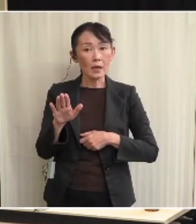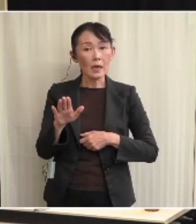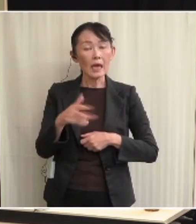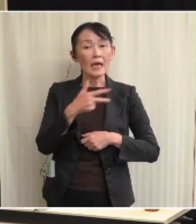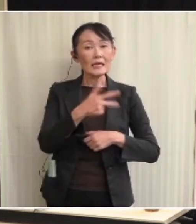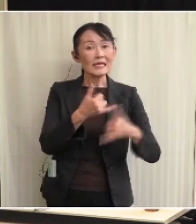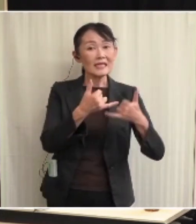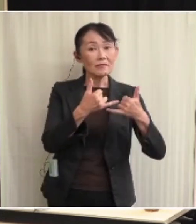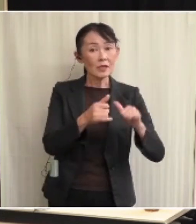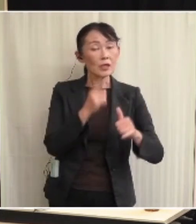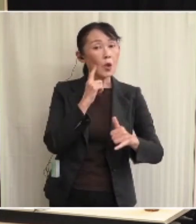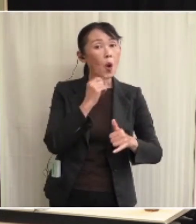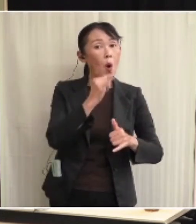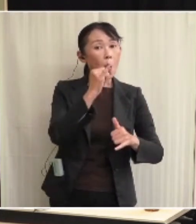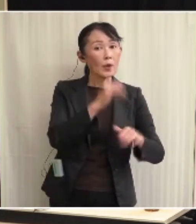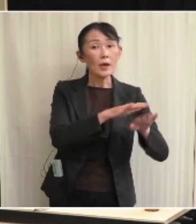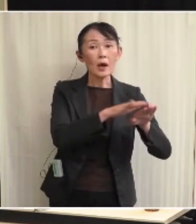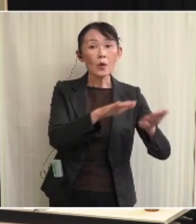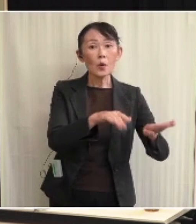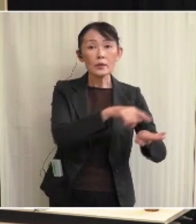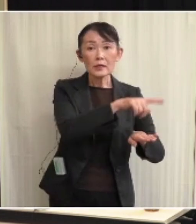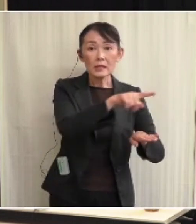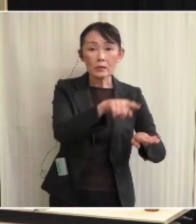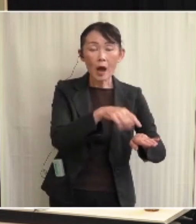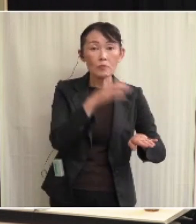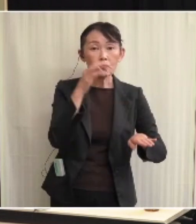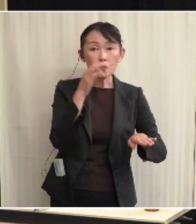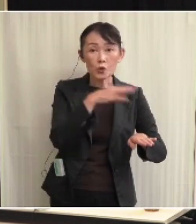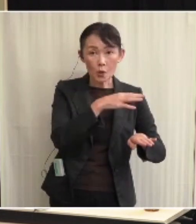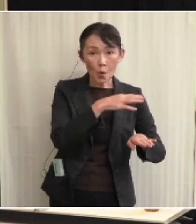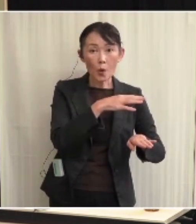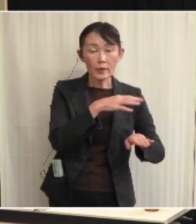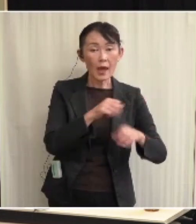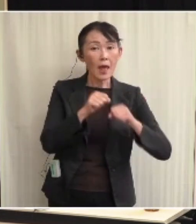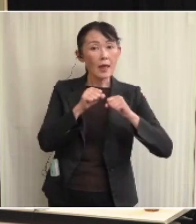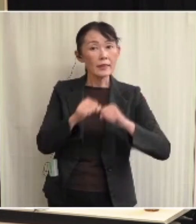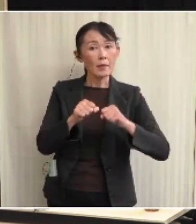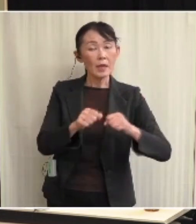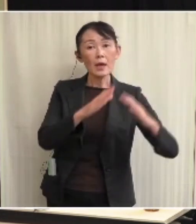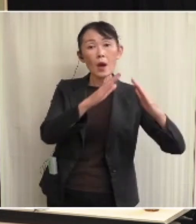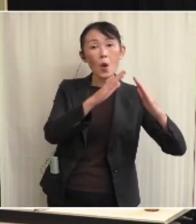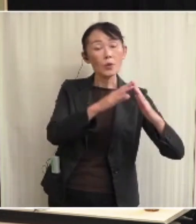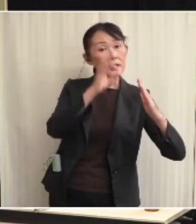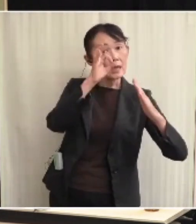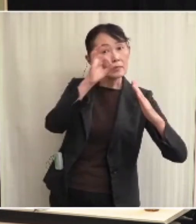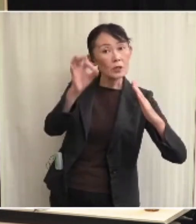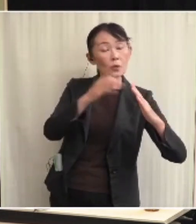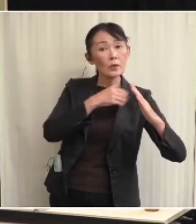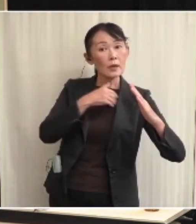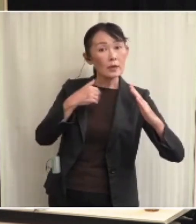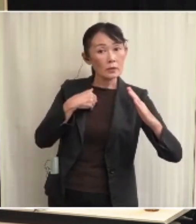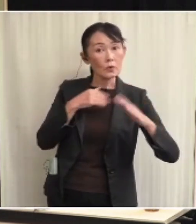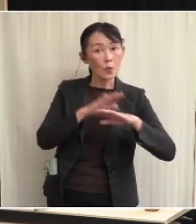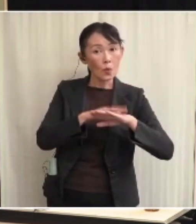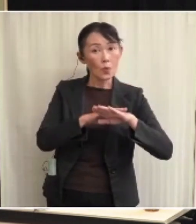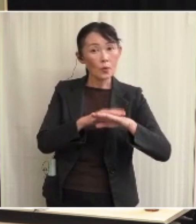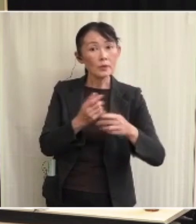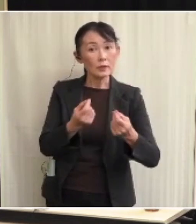にはライブビューイングをするっていうことっていうことですか。わかりました。あ